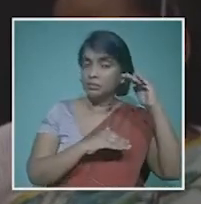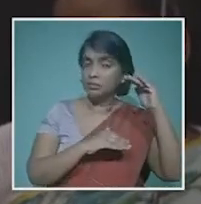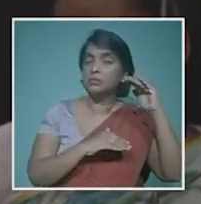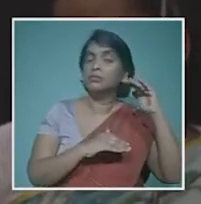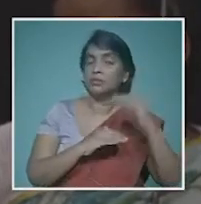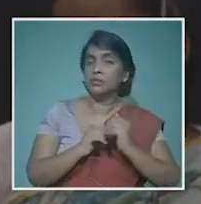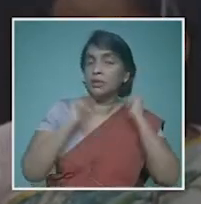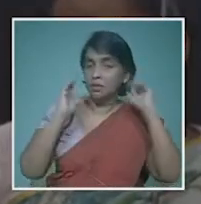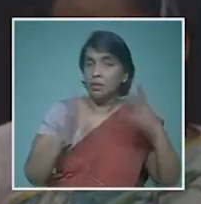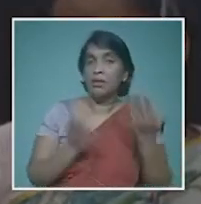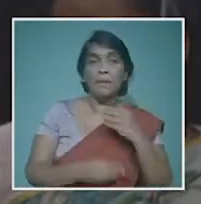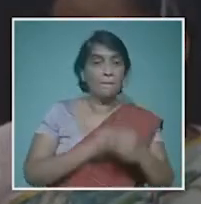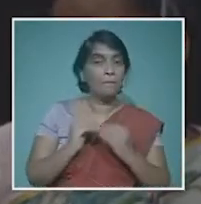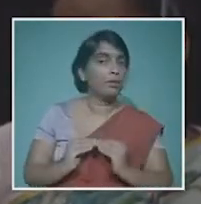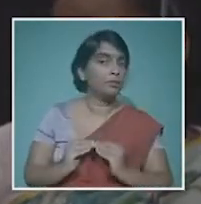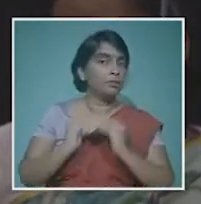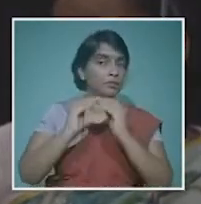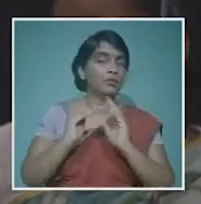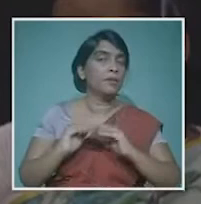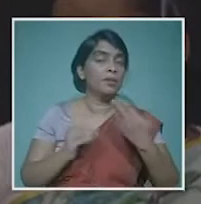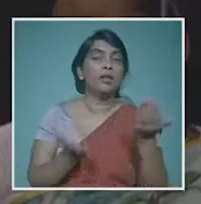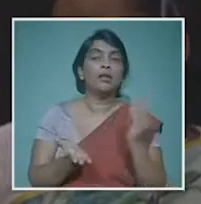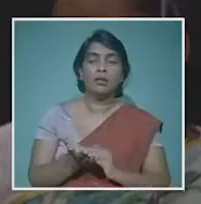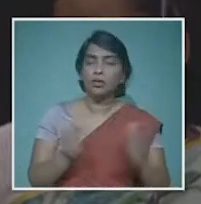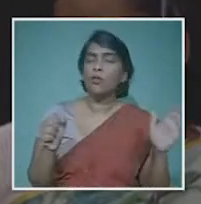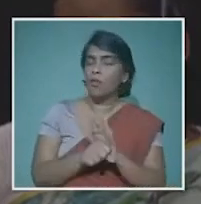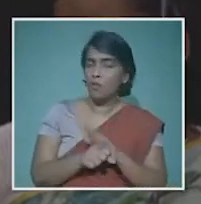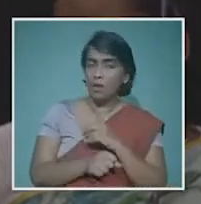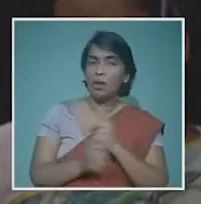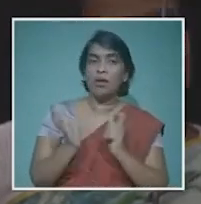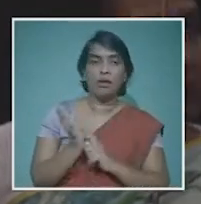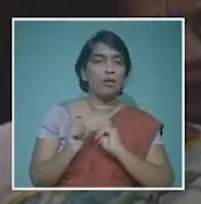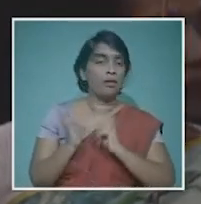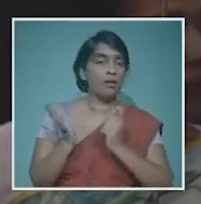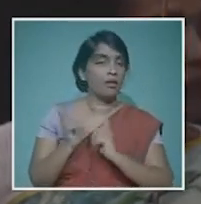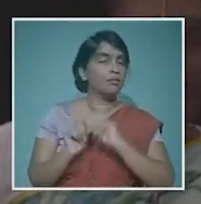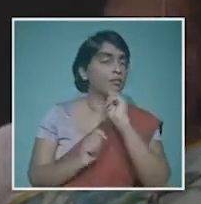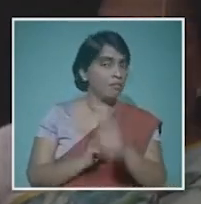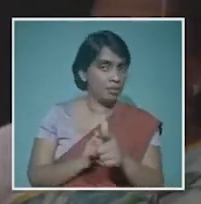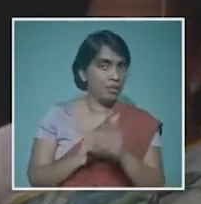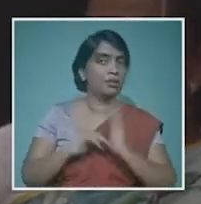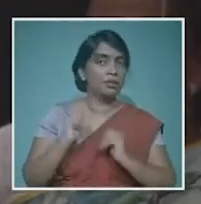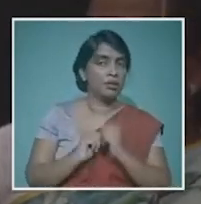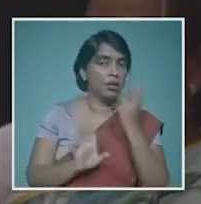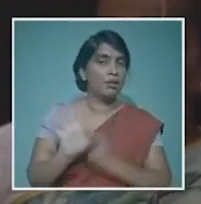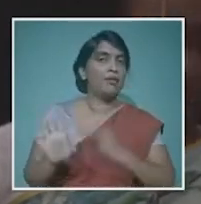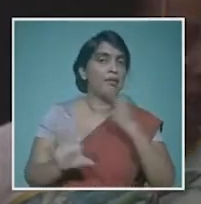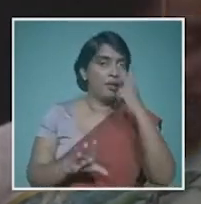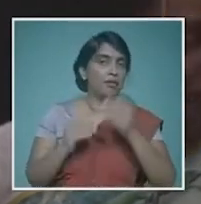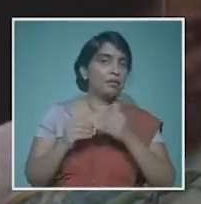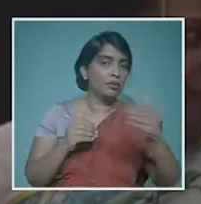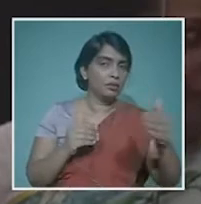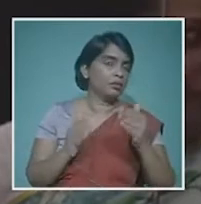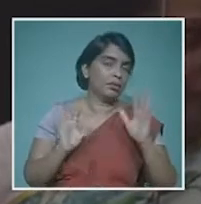එම ව්‍යාපාර පණ නැඟූ පසු නැවත සම්පූර්ණ වශයෙන් ණය ගෙවීමේ ක්‍රමවේදයක් අවුරුදු දෙකක් වනතෙක් සිටීමට